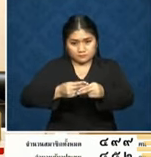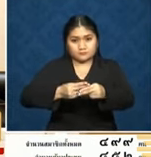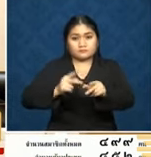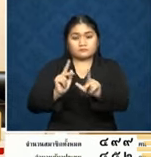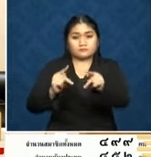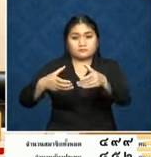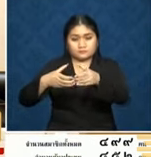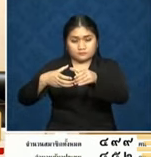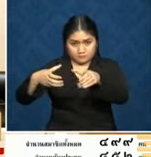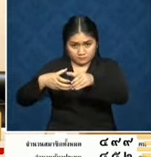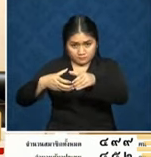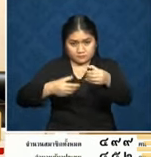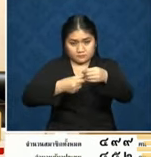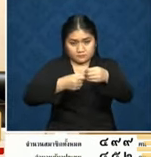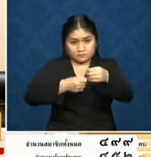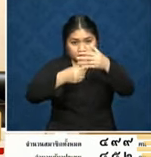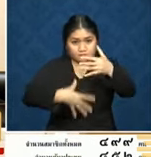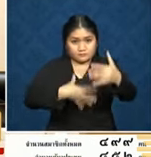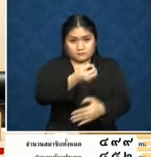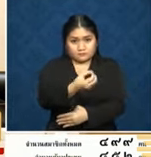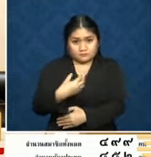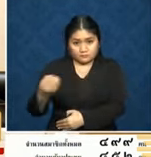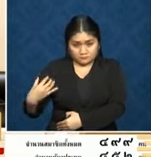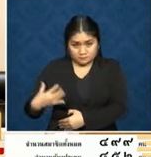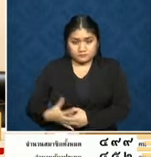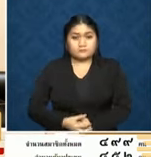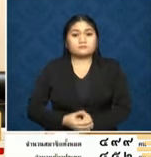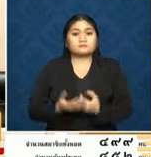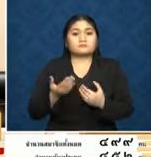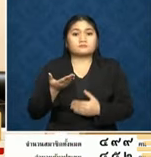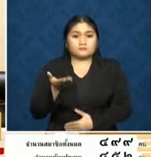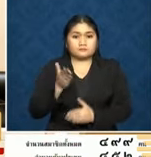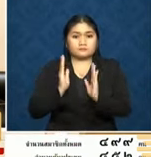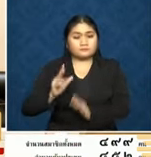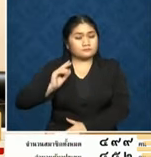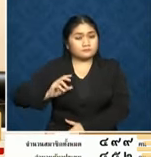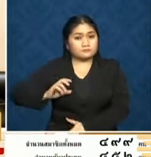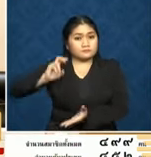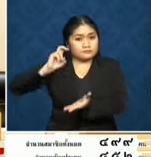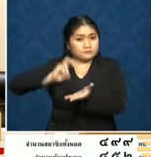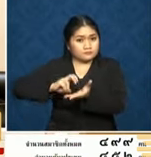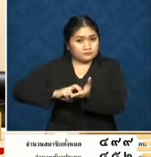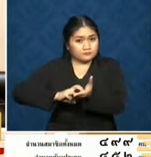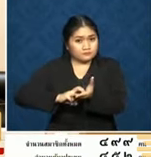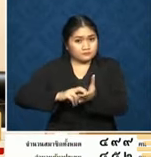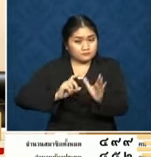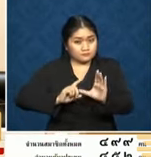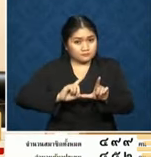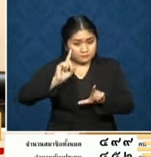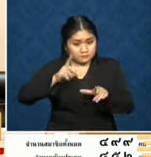ามสัดส่วนของผู้แล้วก็ขอผู้รับรองด้วยนะครับเชิญพรรคก้าวไกลครับ